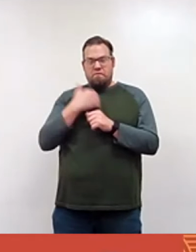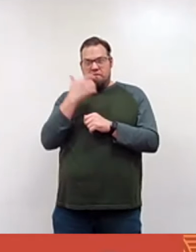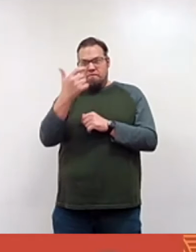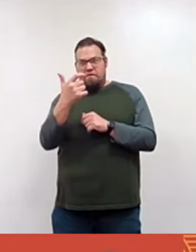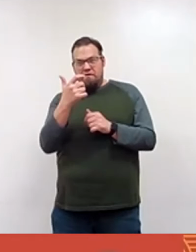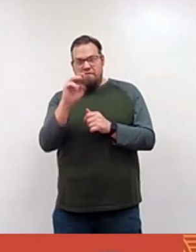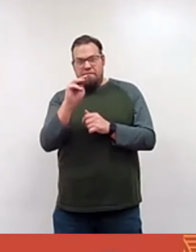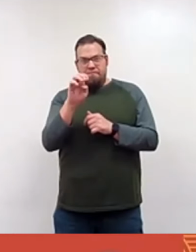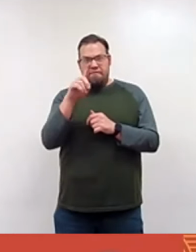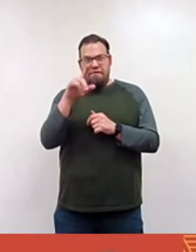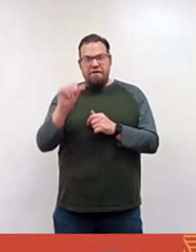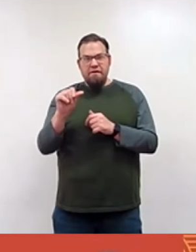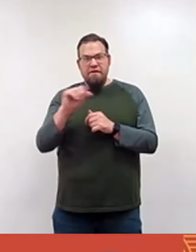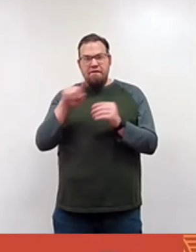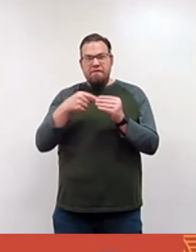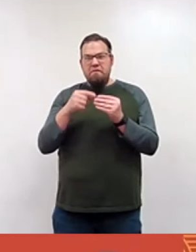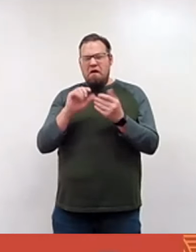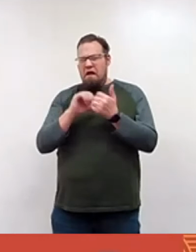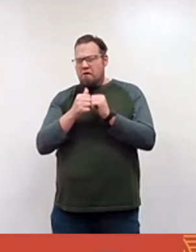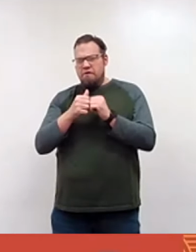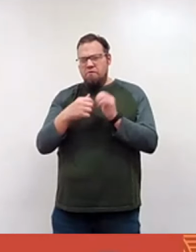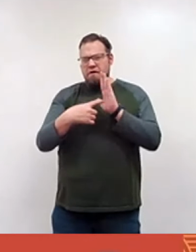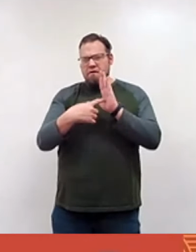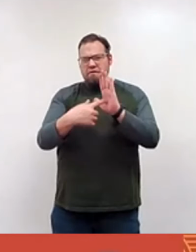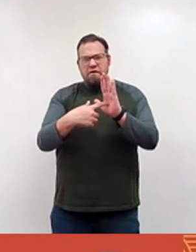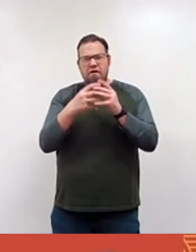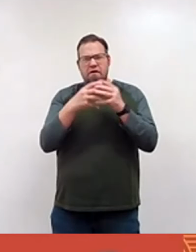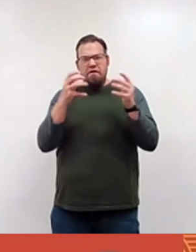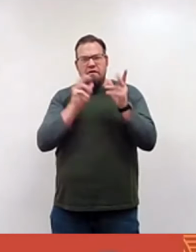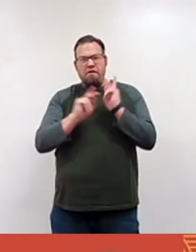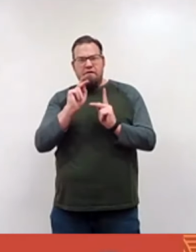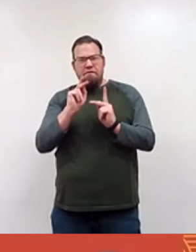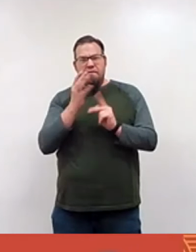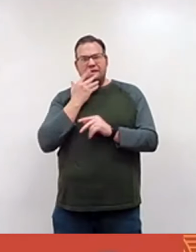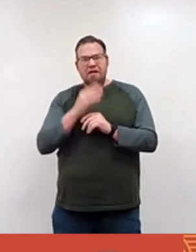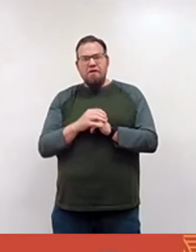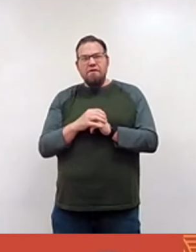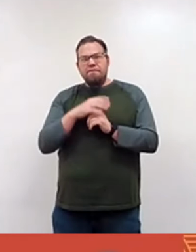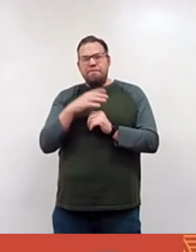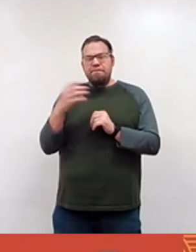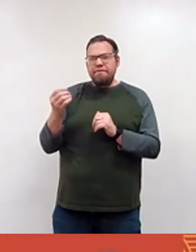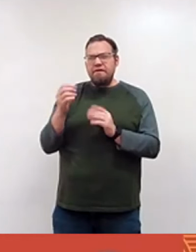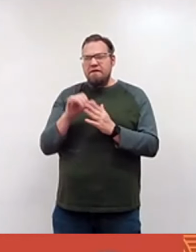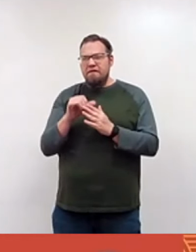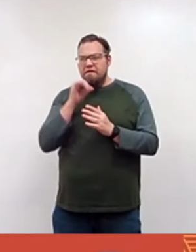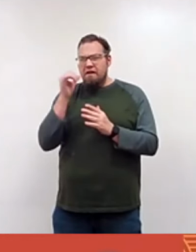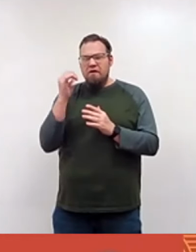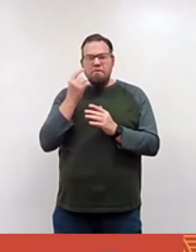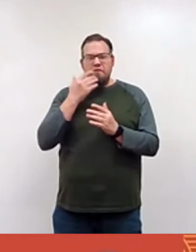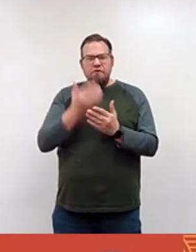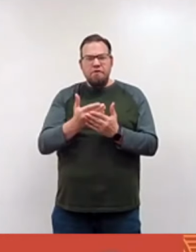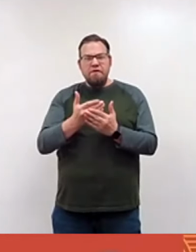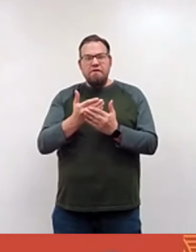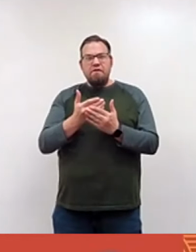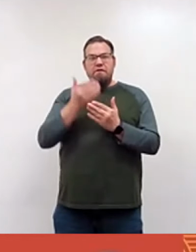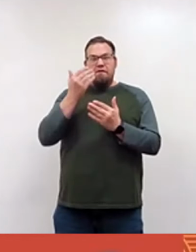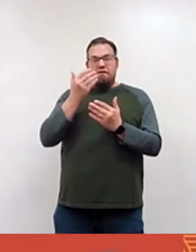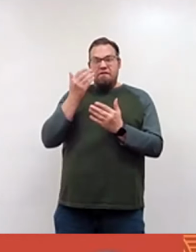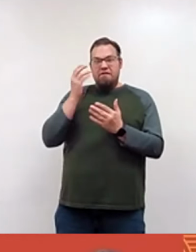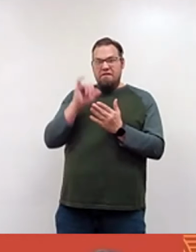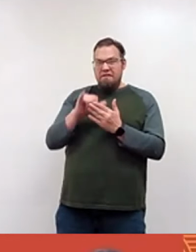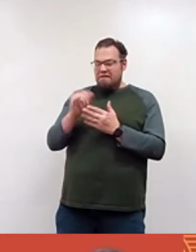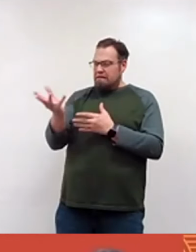التحدث عنه. Of how they represent, you know, a lot of people of color, and it's not always good. And those things get